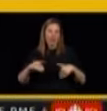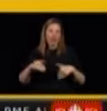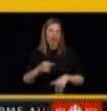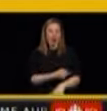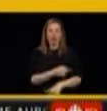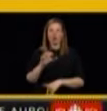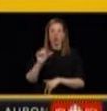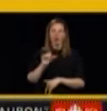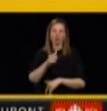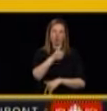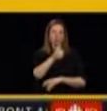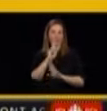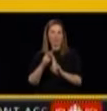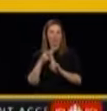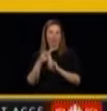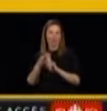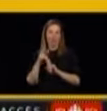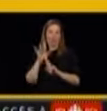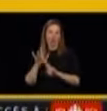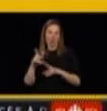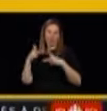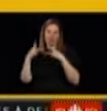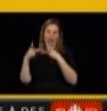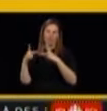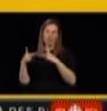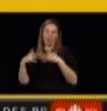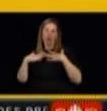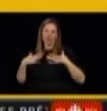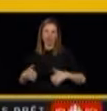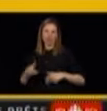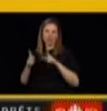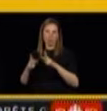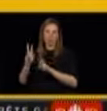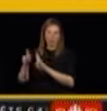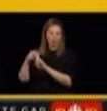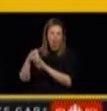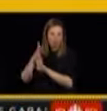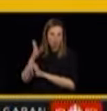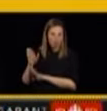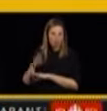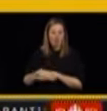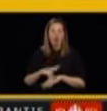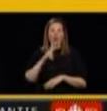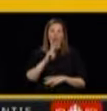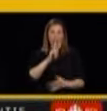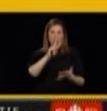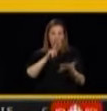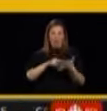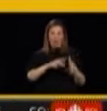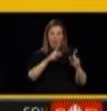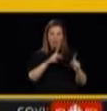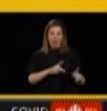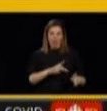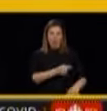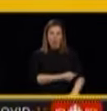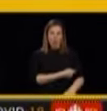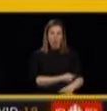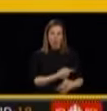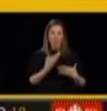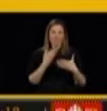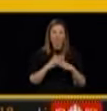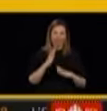santé publique. Mais je vais vous dire qu'on, avec les 2000 médecins qui lèvent la main, on